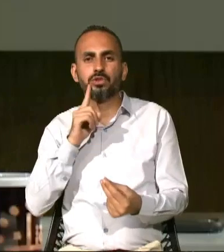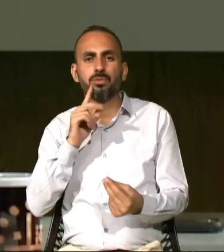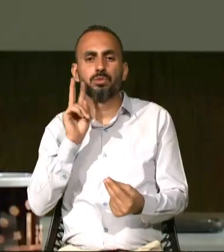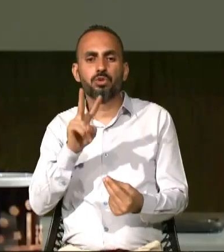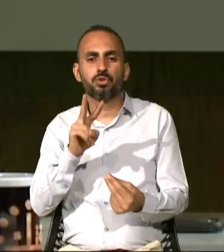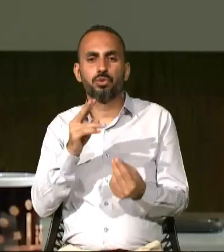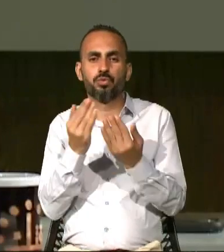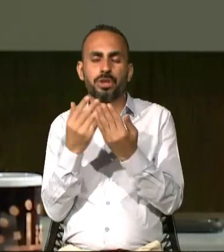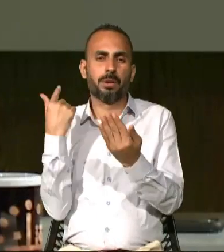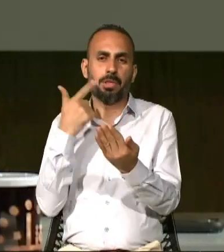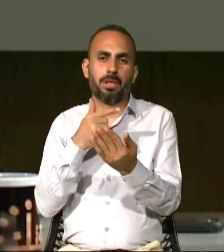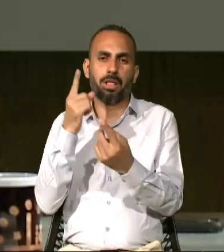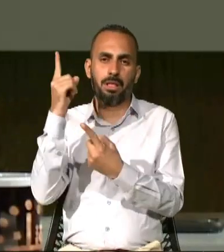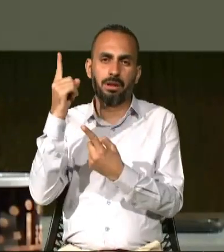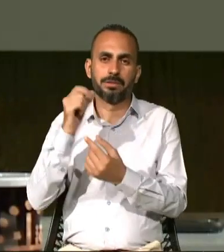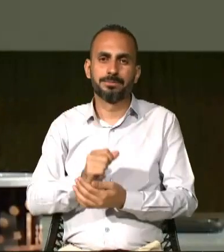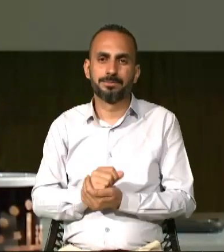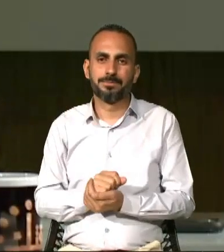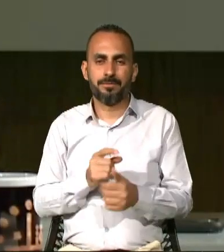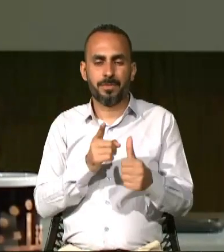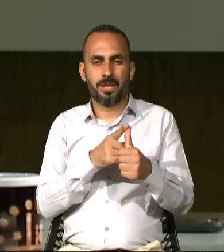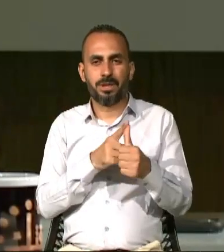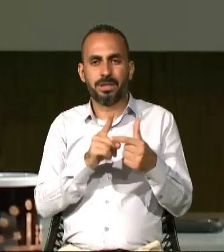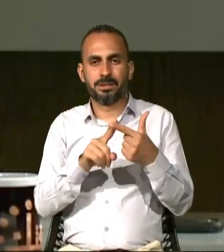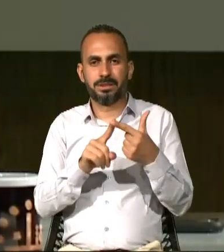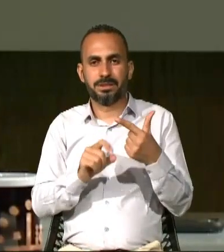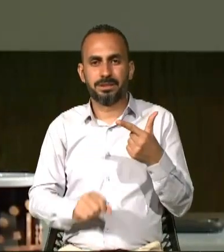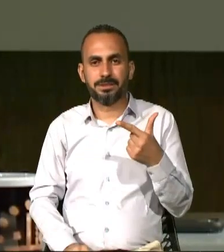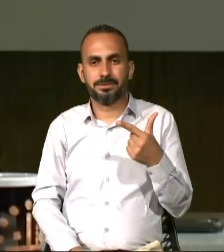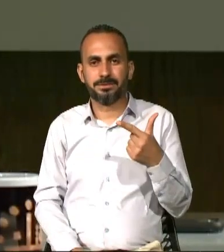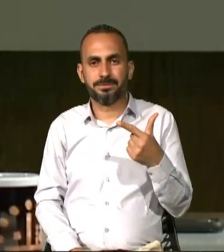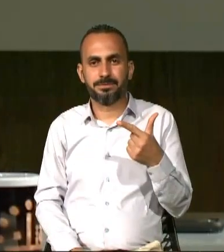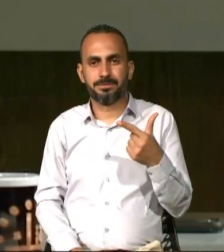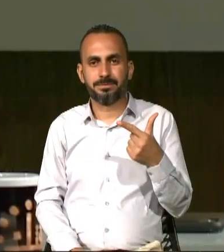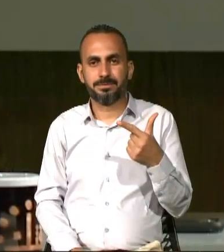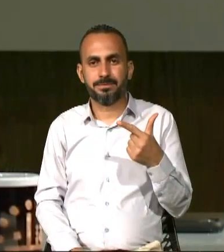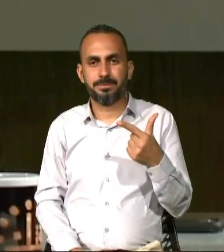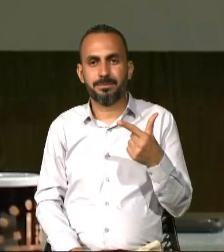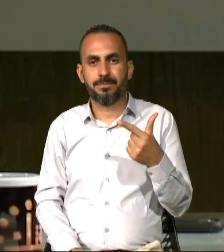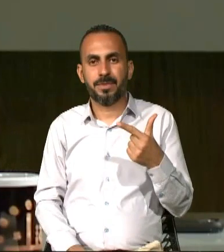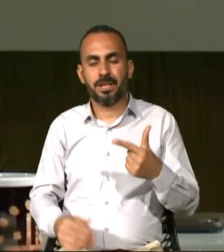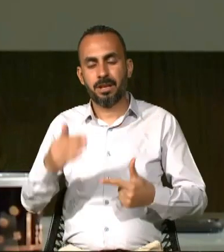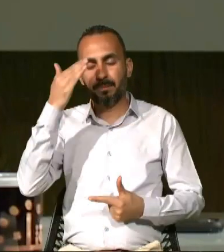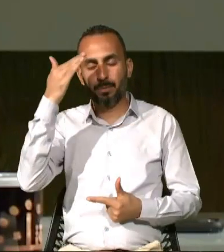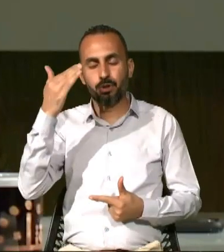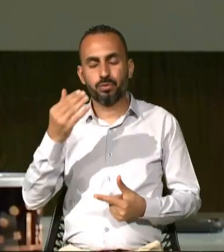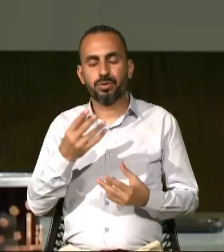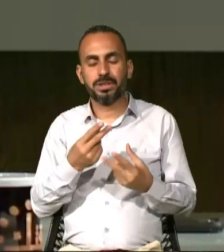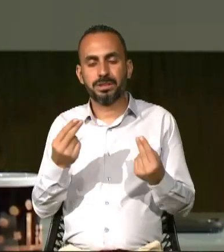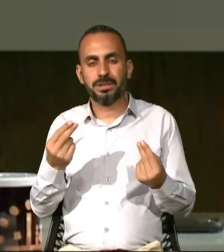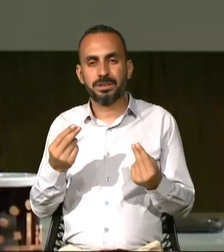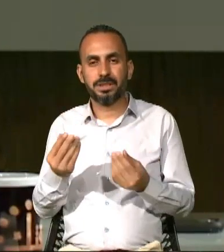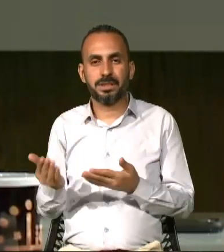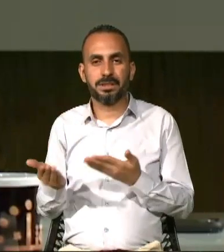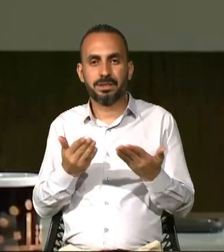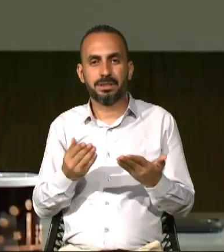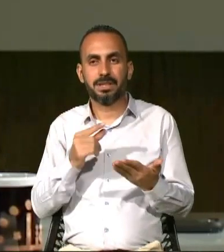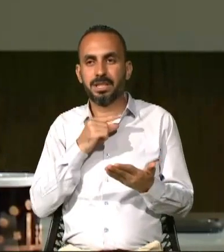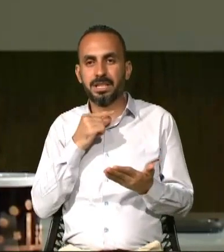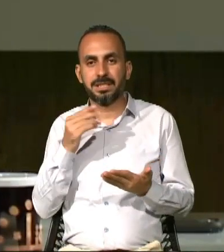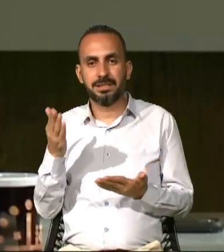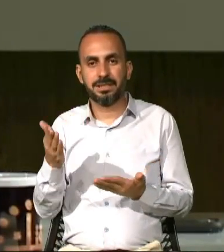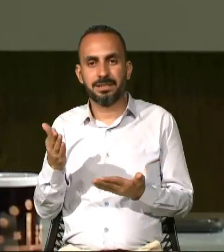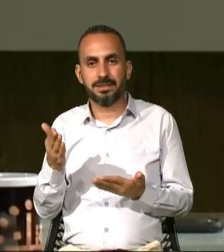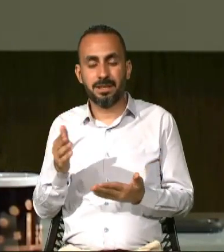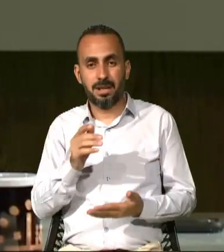الرساله النهارده. امين. دي اول حاجه. ثاني حاجه، انا طبعا بشكر القسيس جرجس للاجابه